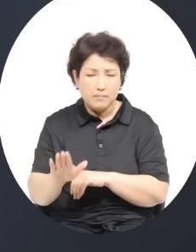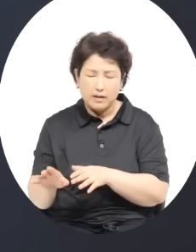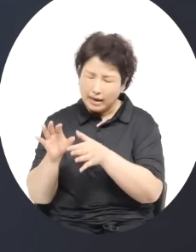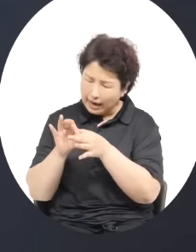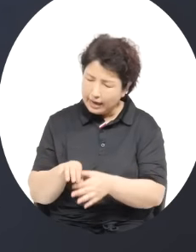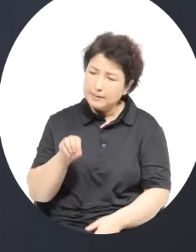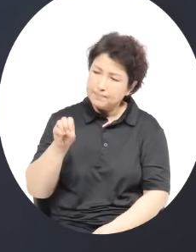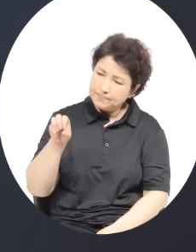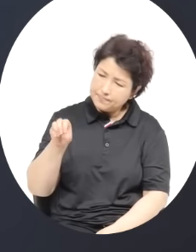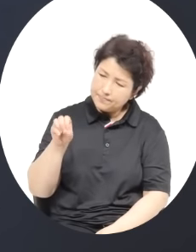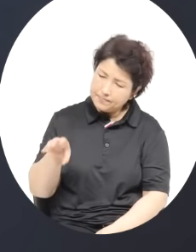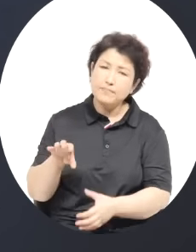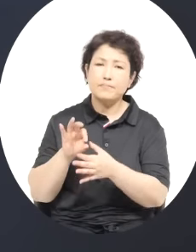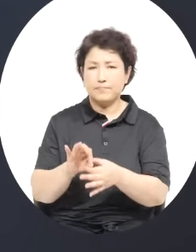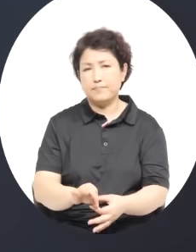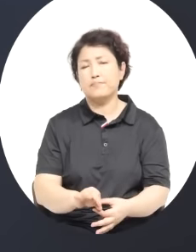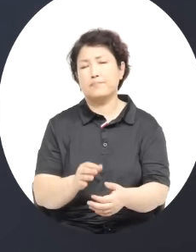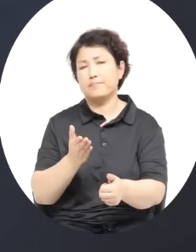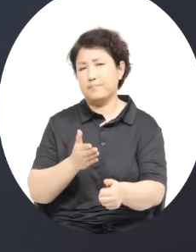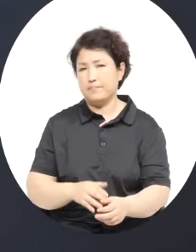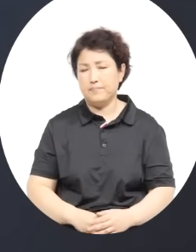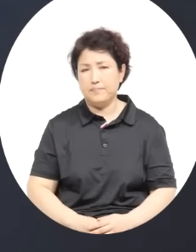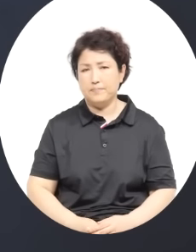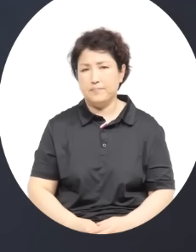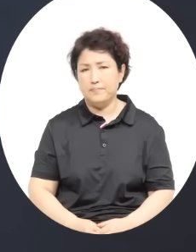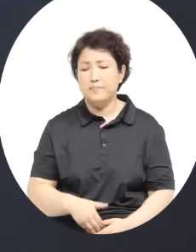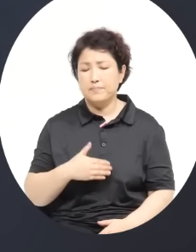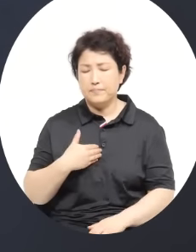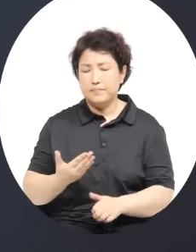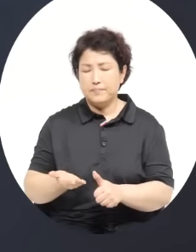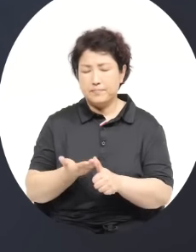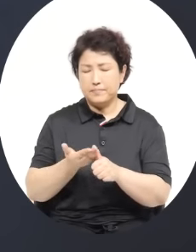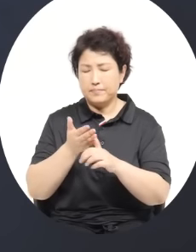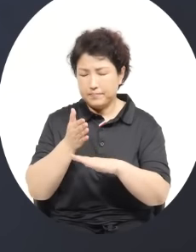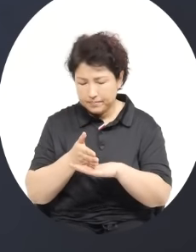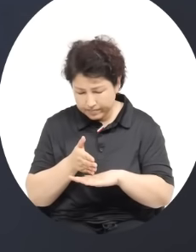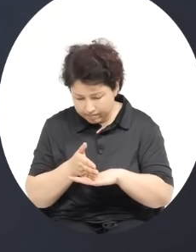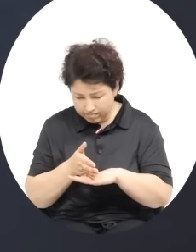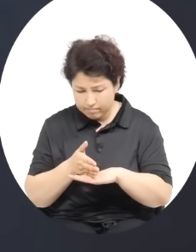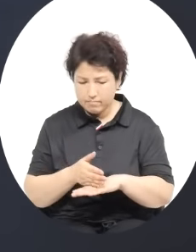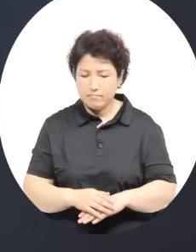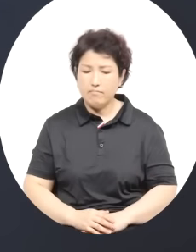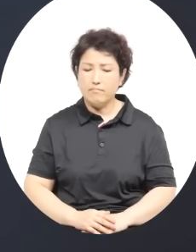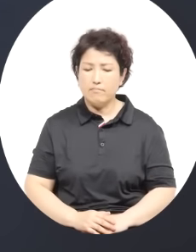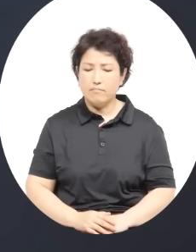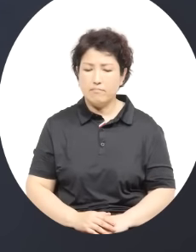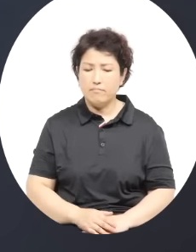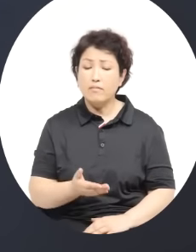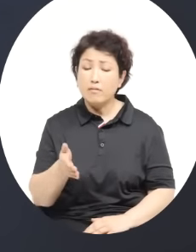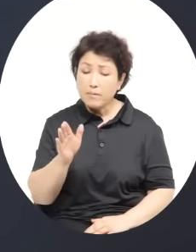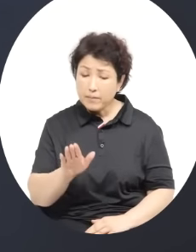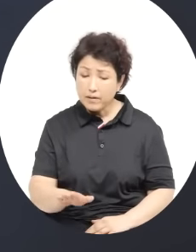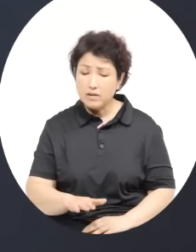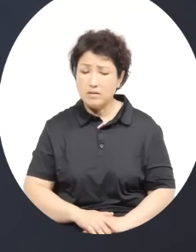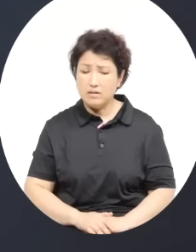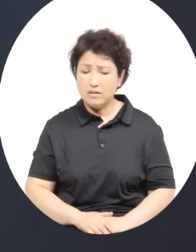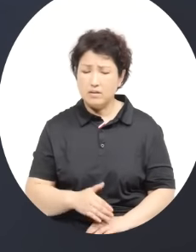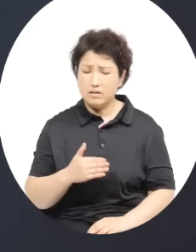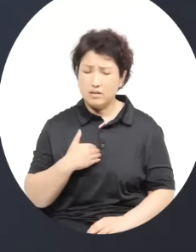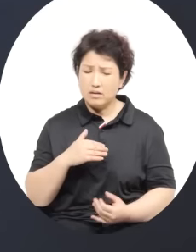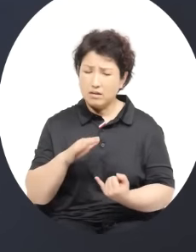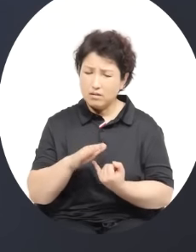말을 계속하라고. 그렇게. 저를 키워주셔서 감사드립니다.